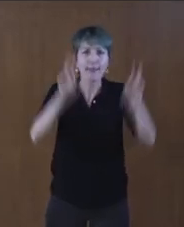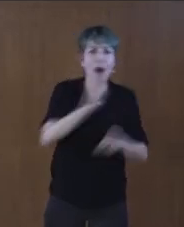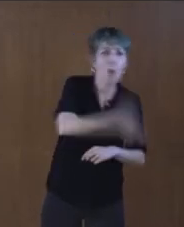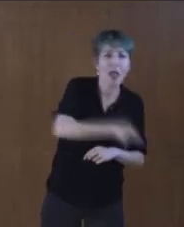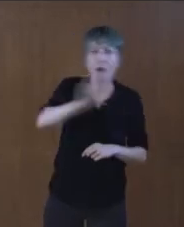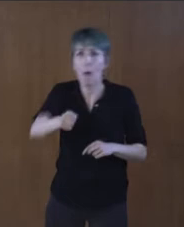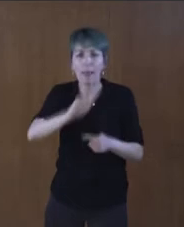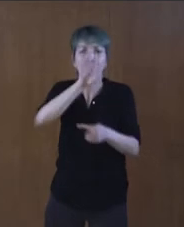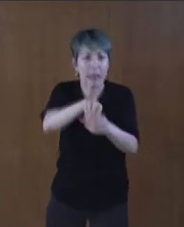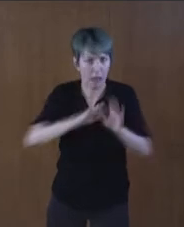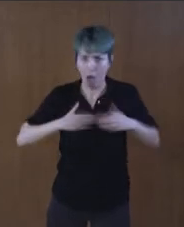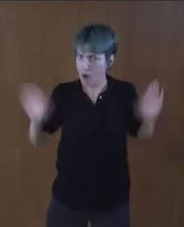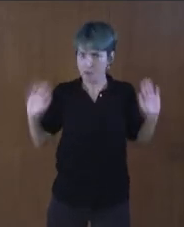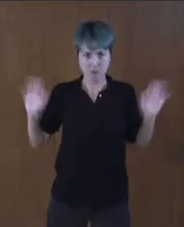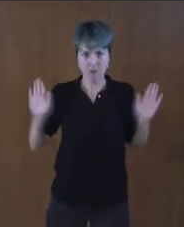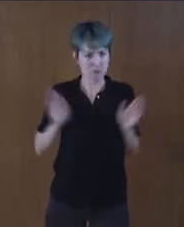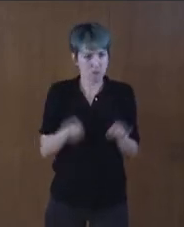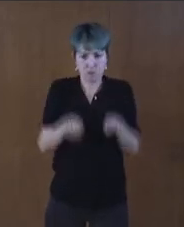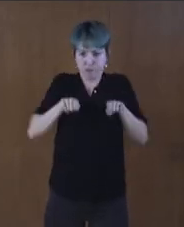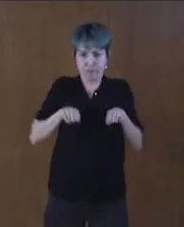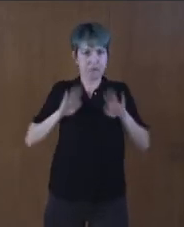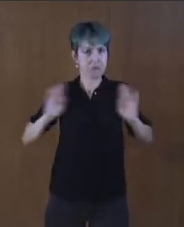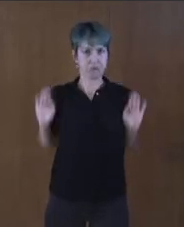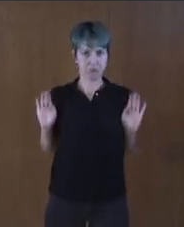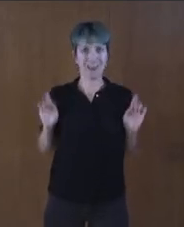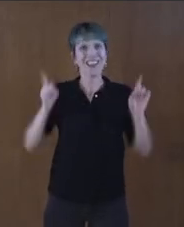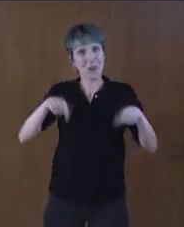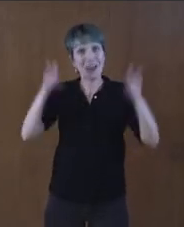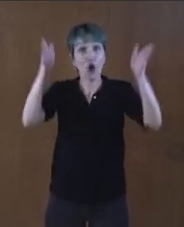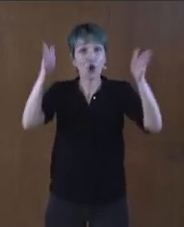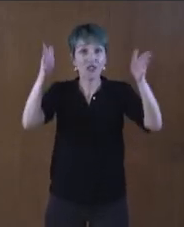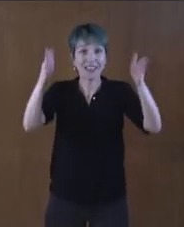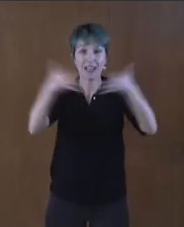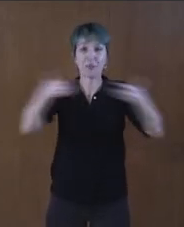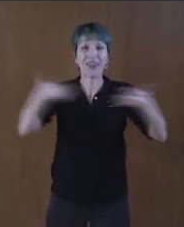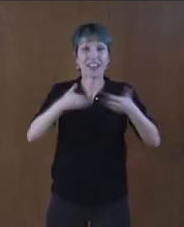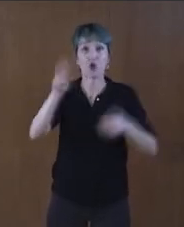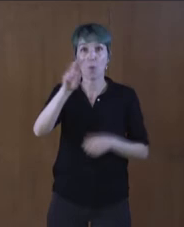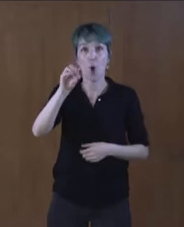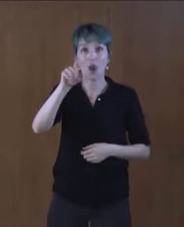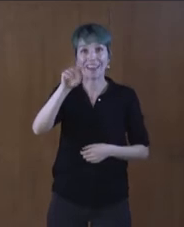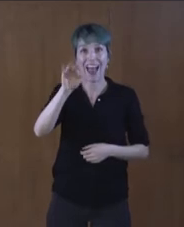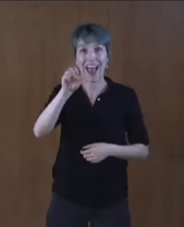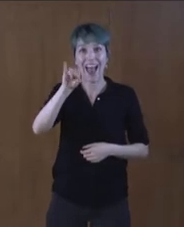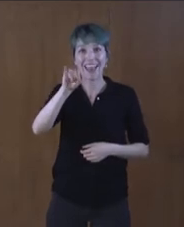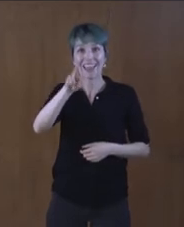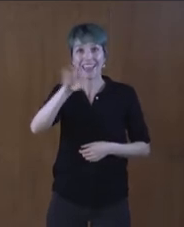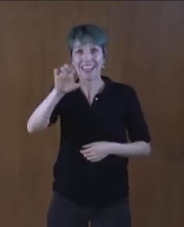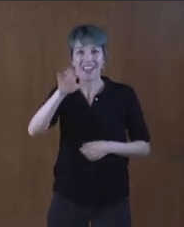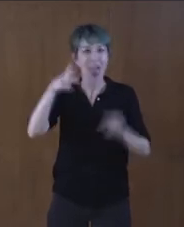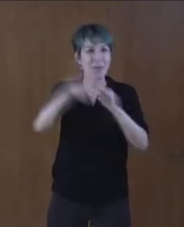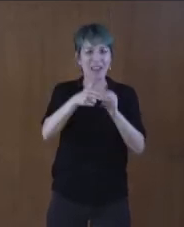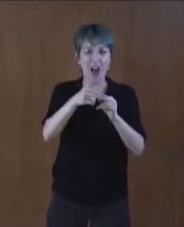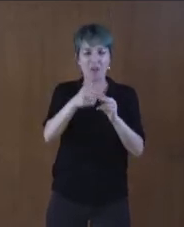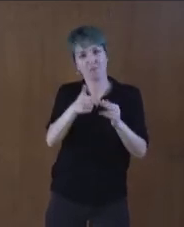qüestió. I després recomanava, citant un text de Voltaire, que no s'encenguin fogueres